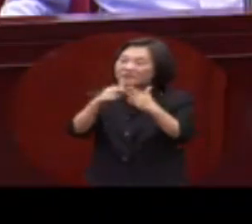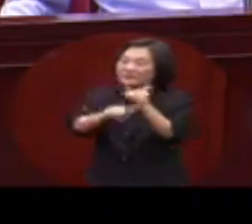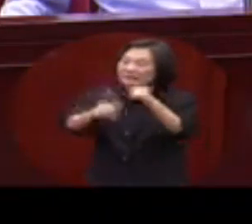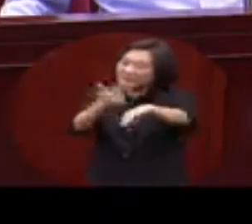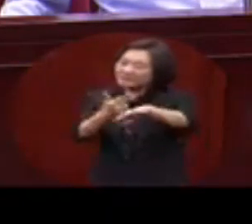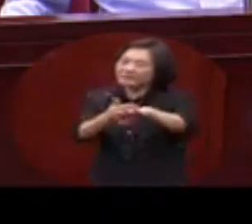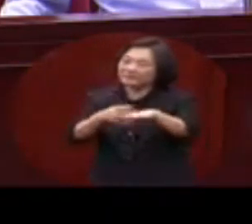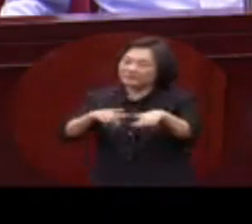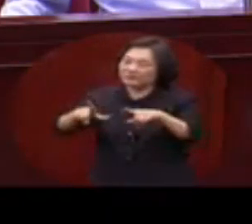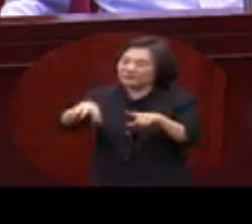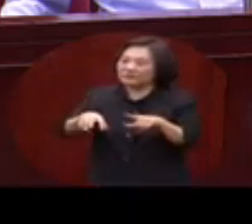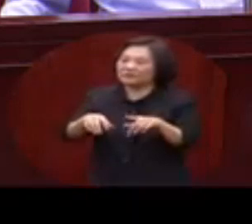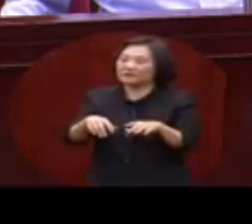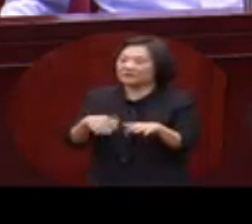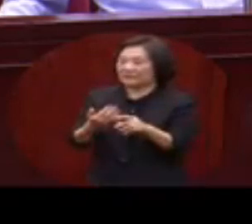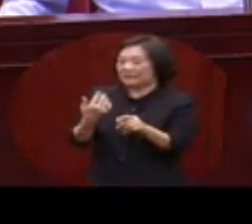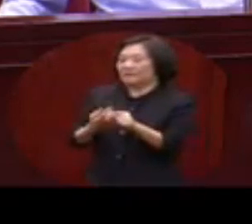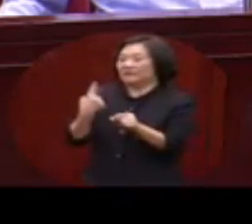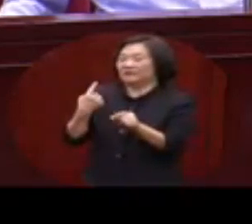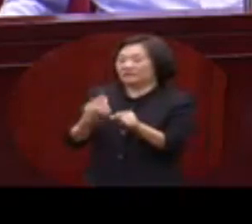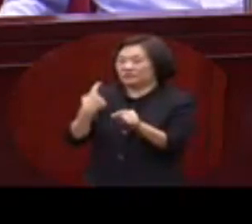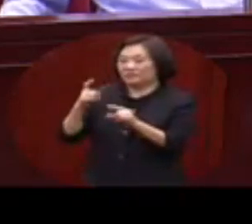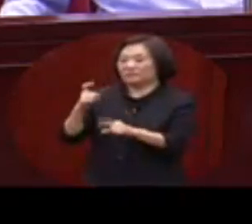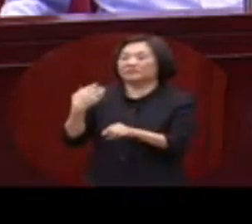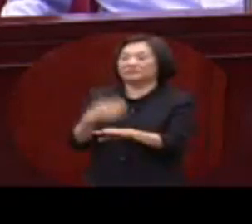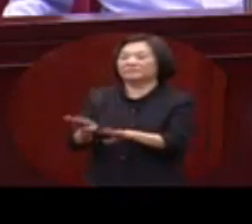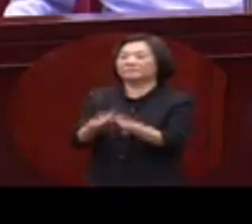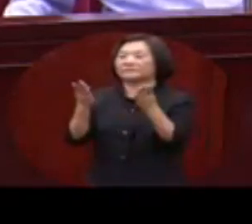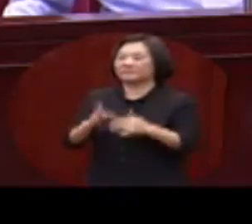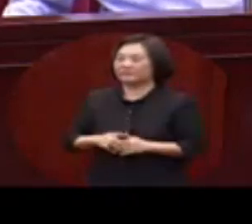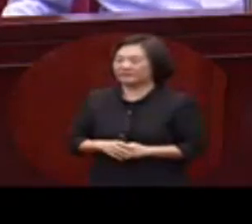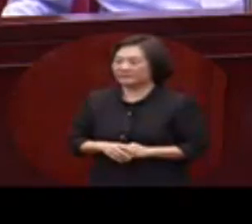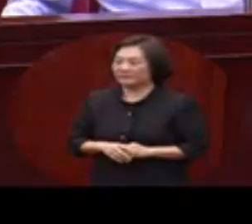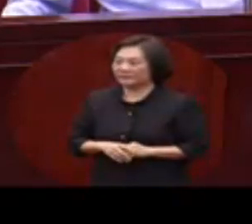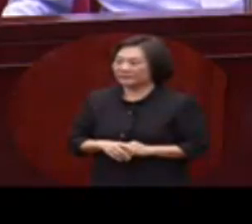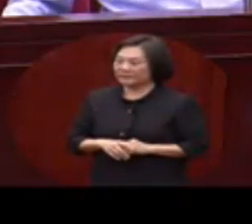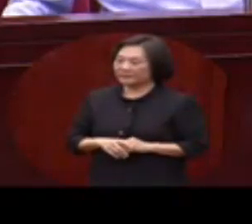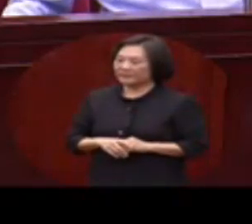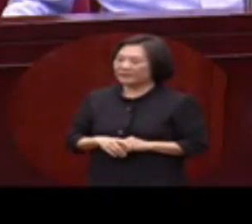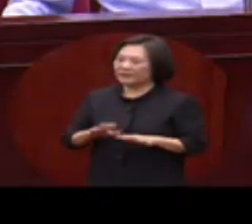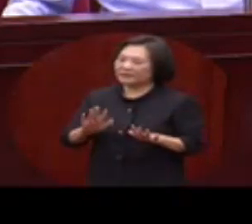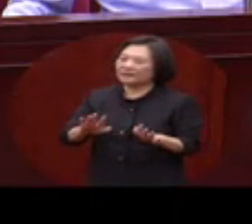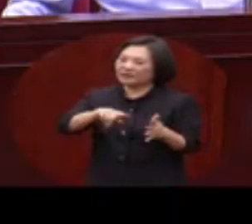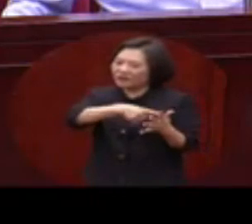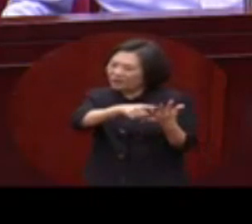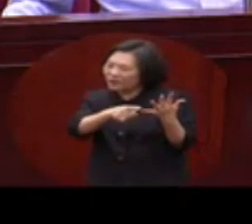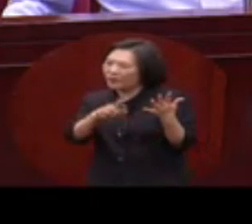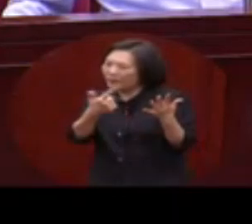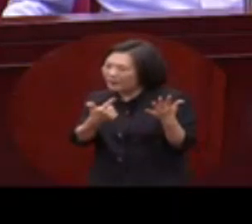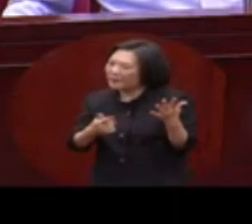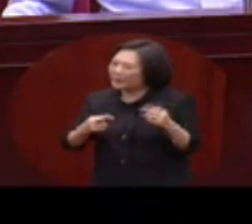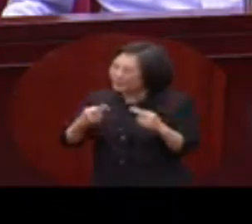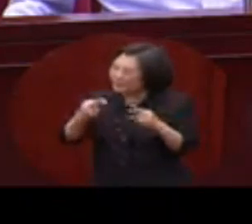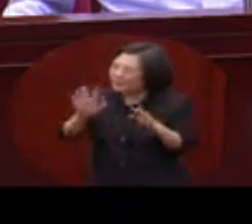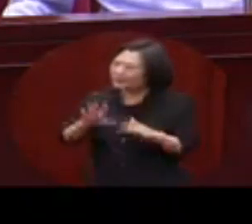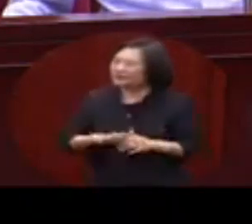在2018年的四月已经开幕了，嘛十月已经开幕哈，那四月就竣工，十月已经开幕，那陆陆续续在进驻当中。所以